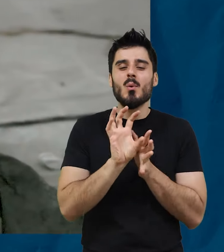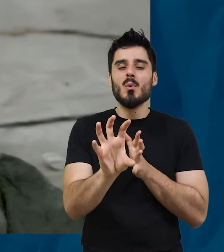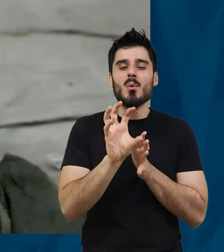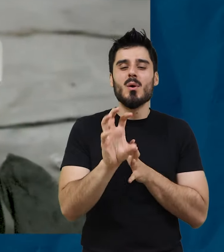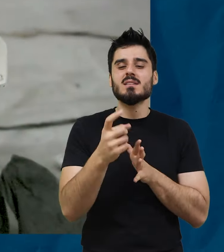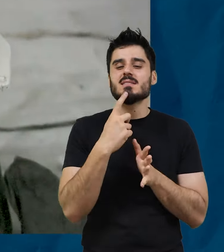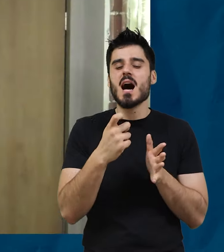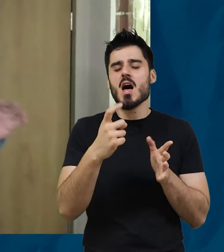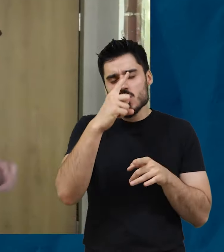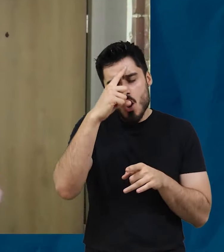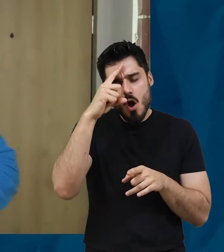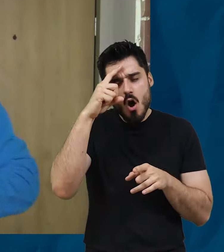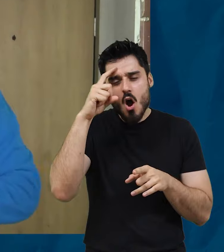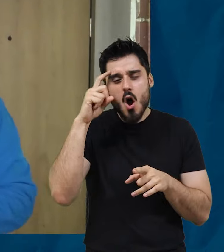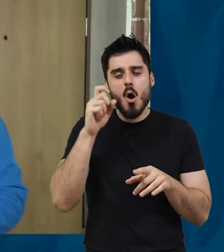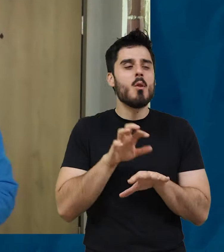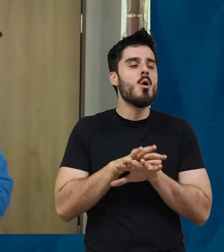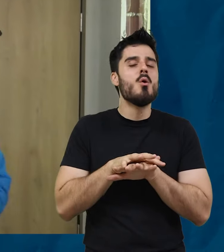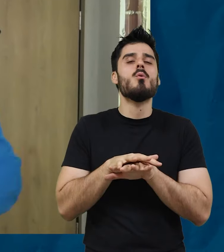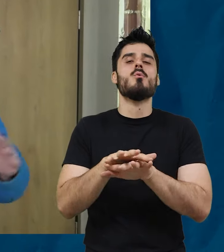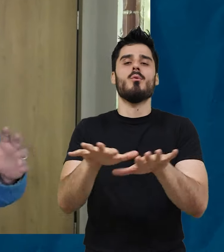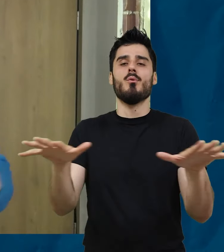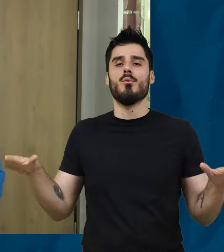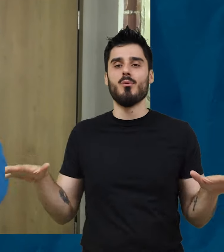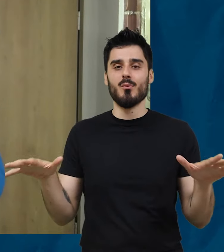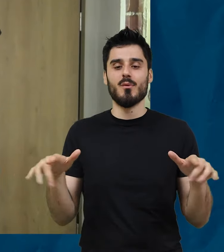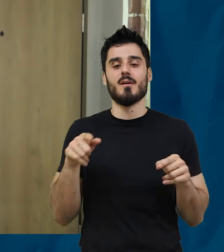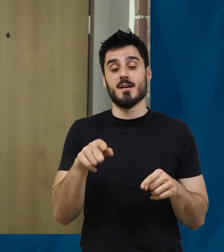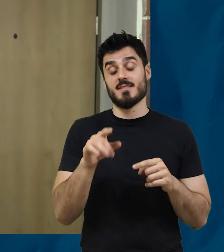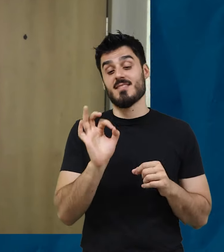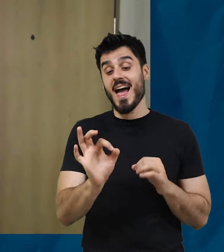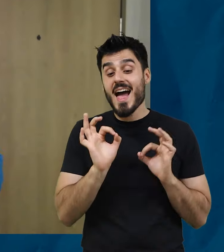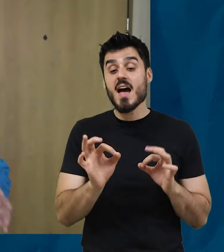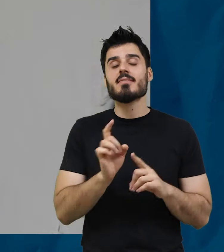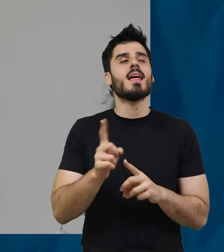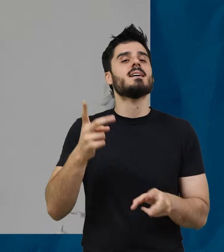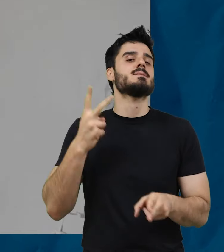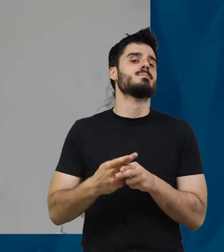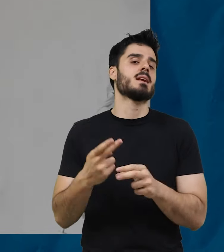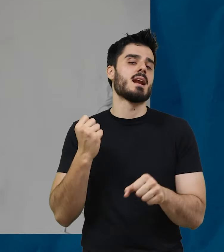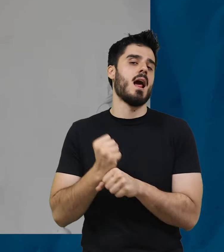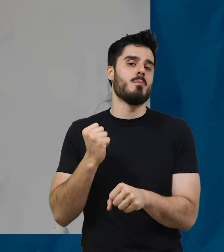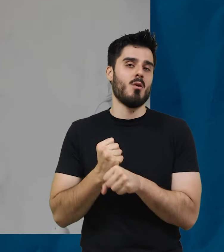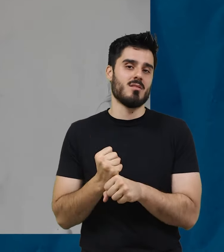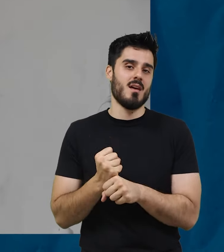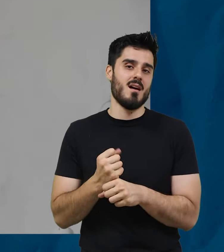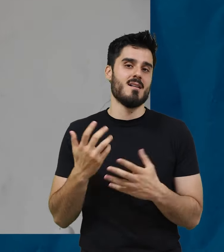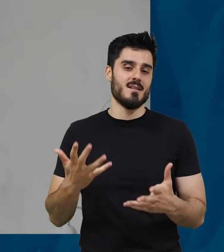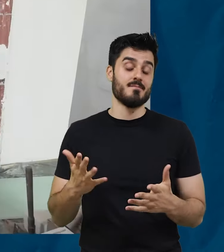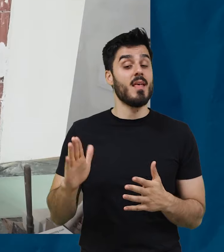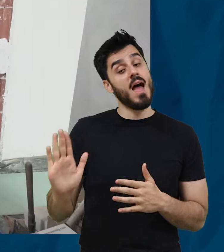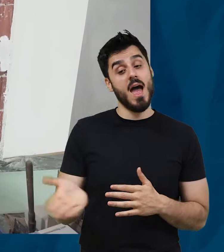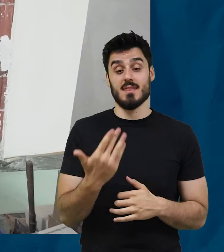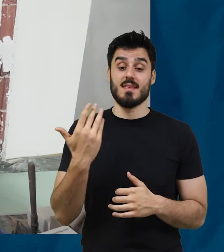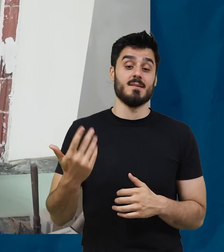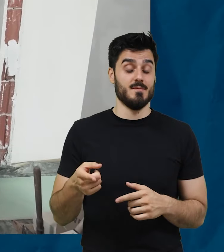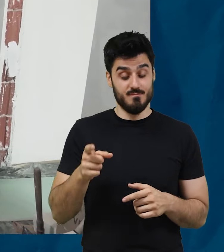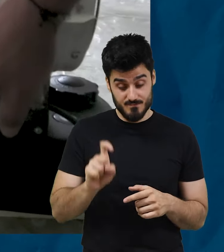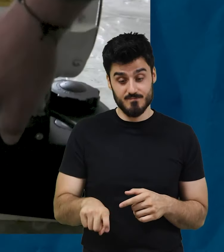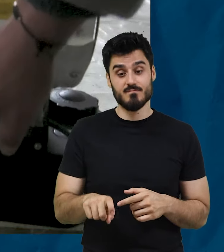има възможността да стопли цялото помещение много бързо. Така, моите момчета не спират да работят. Айде, моите